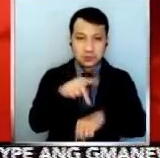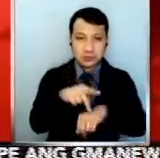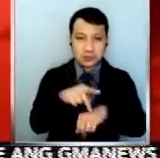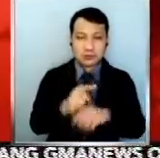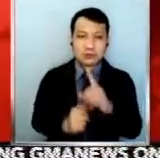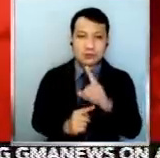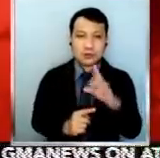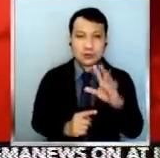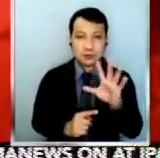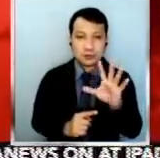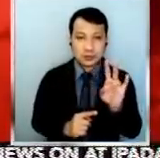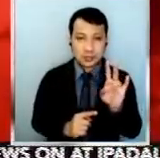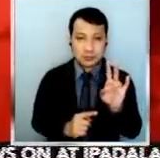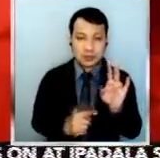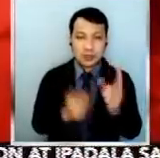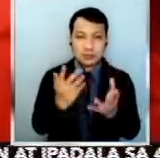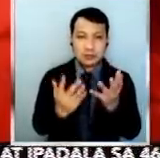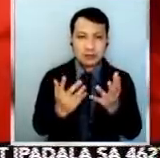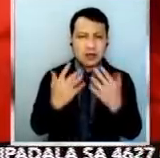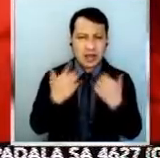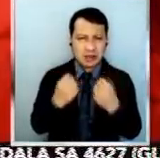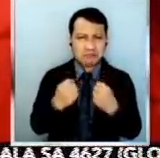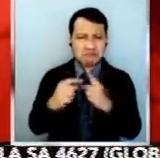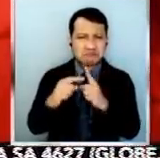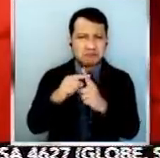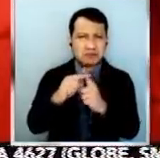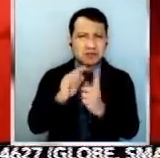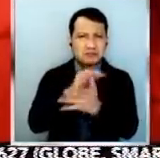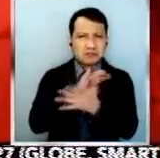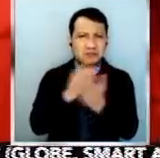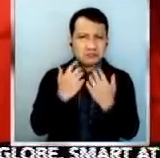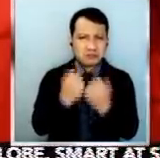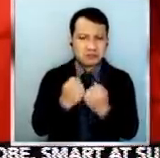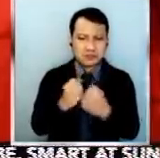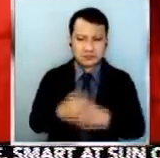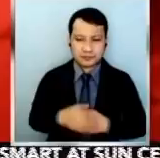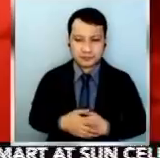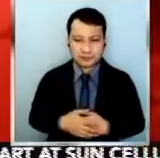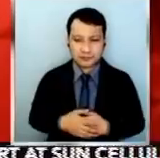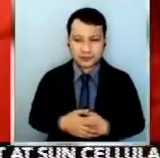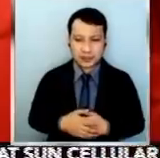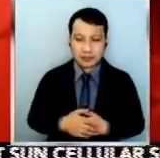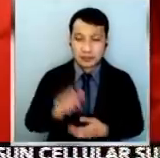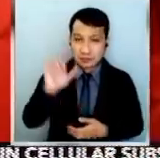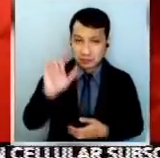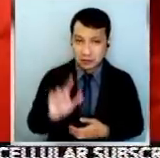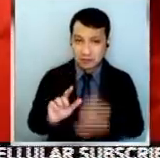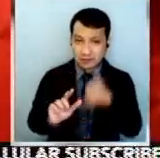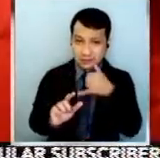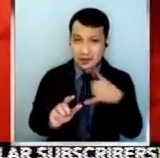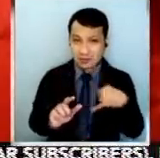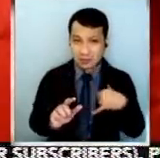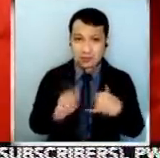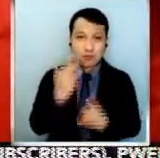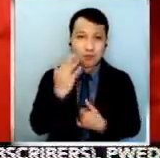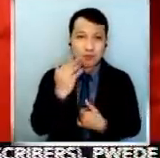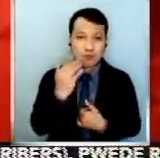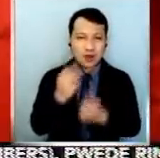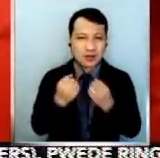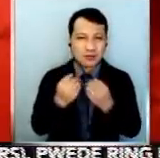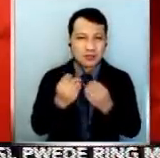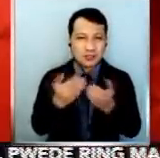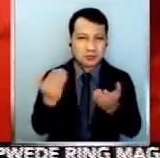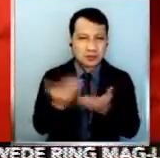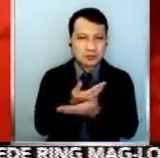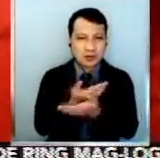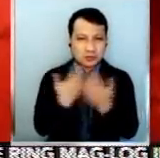157,646 dito ang active cases o pinapagaling pa. Mas mababa po kaysa kahapon. Yan ay dahil mas marami ang bagong gumaling kaysa